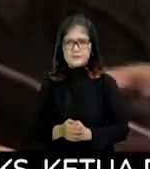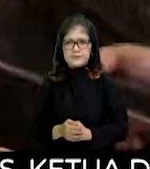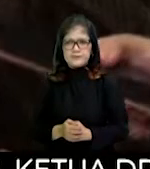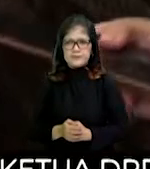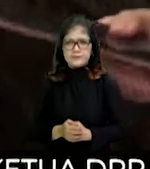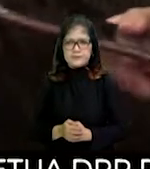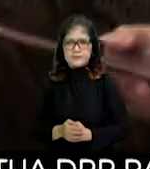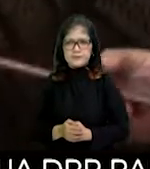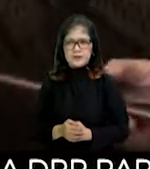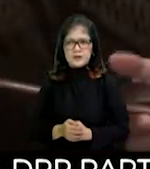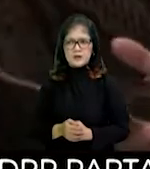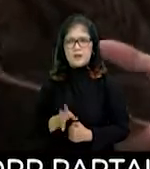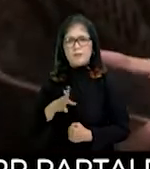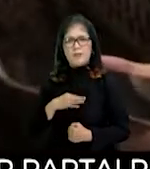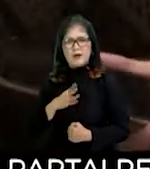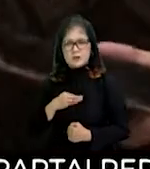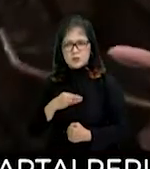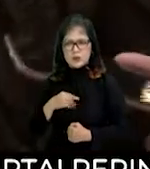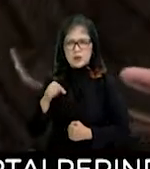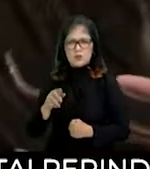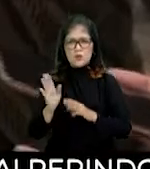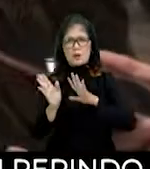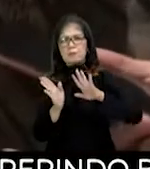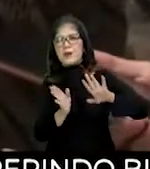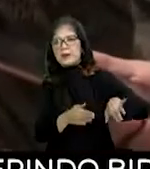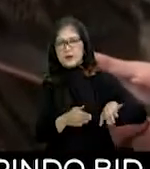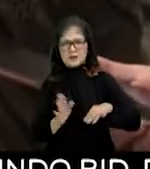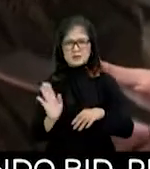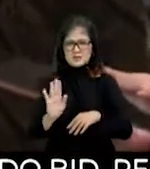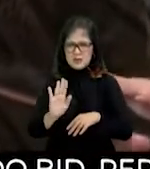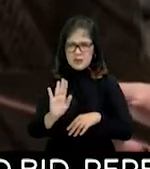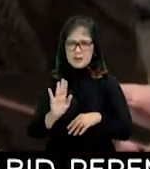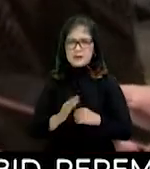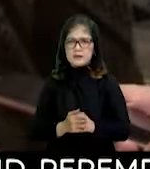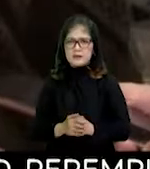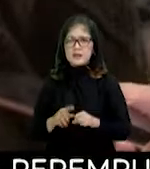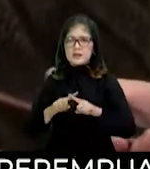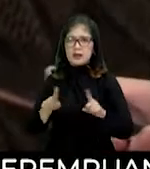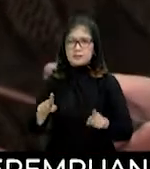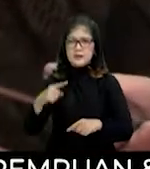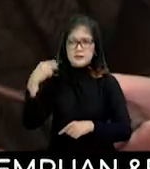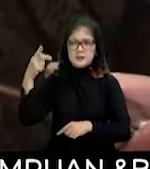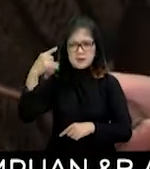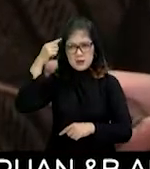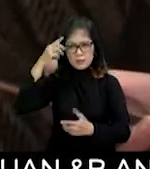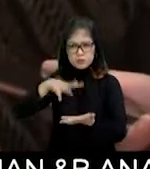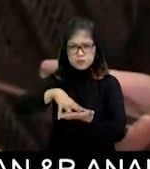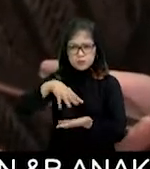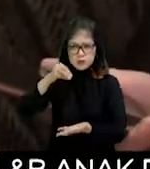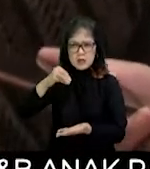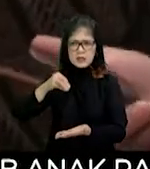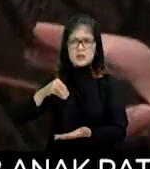enteng ya, apalagi membiarkannya. Tentu kami Pemprov bersama pemerintah pusat, Satgas pusat, bersama semua